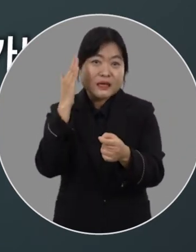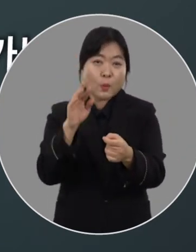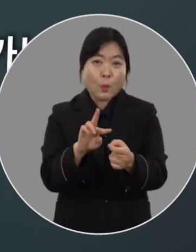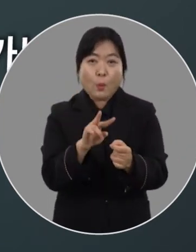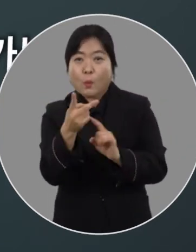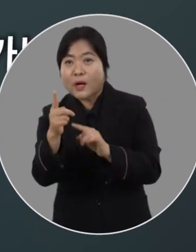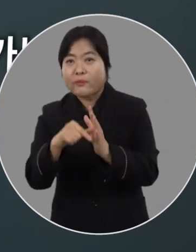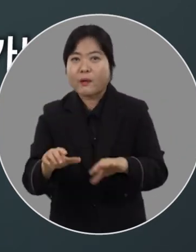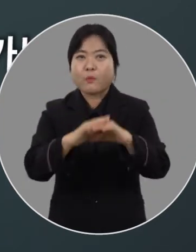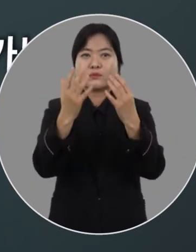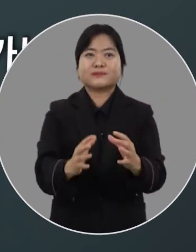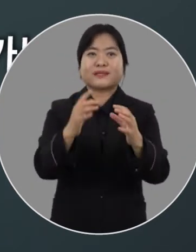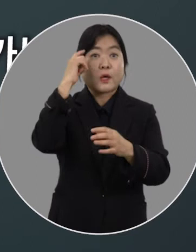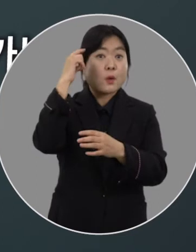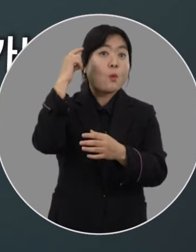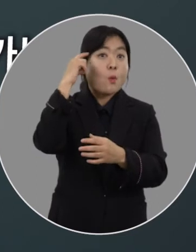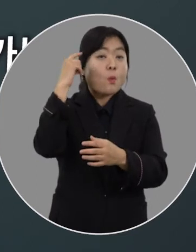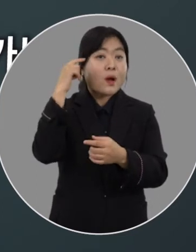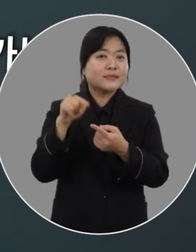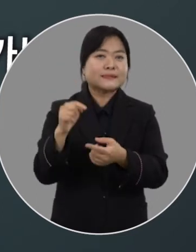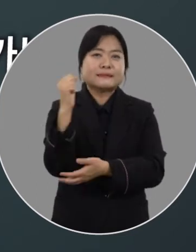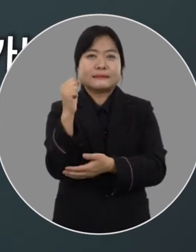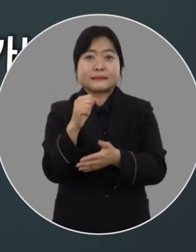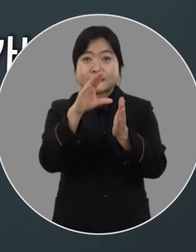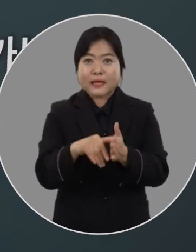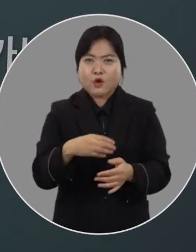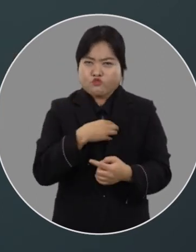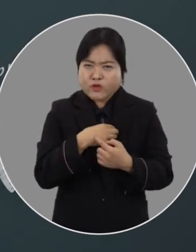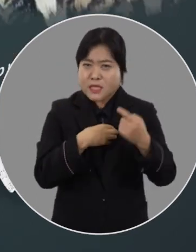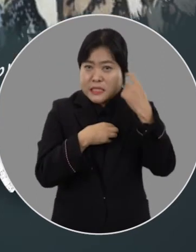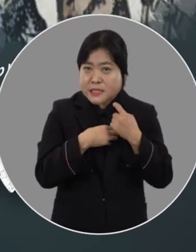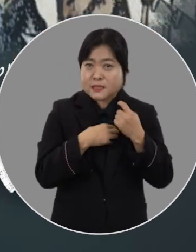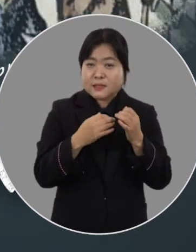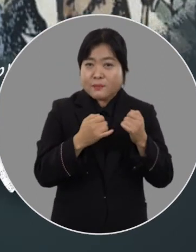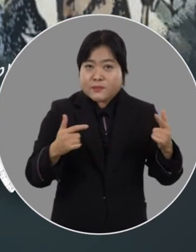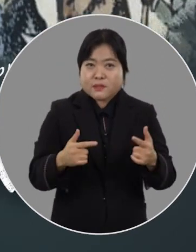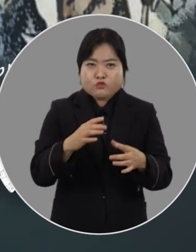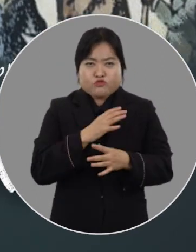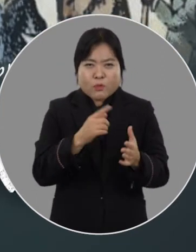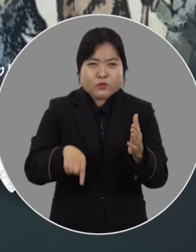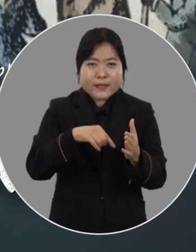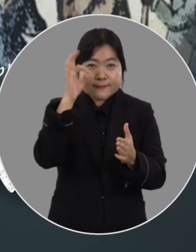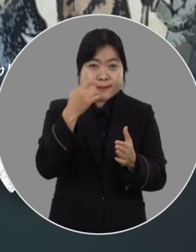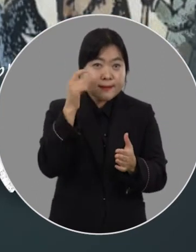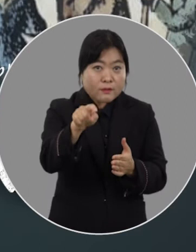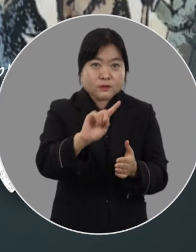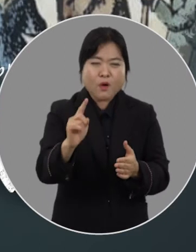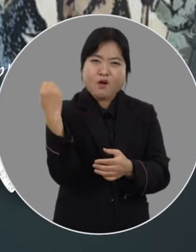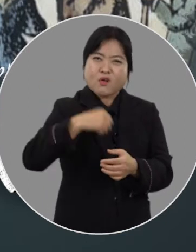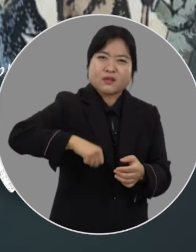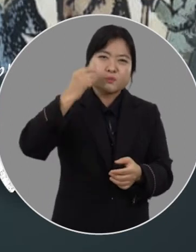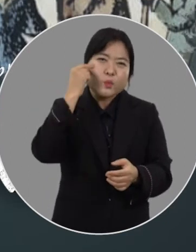시작하자 그러한 위기를 느끼고 있었던 사람들이 두려움 끝에 찾아낸 것이 저항하지 못하는 희생양들을 공격하는